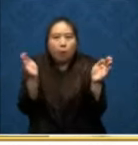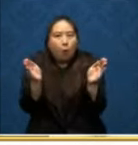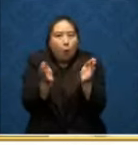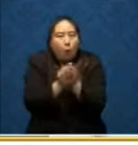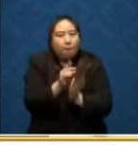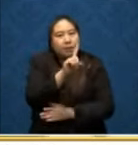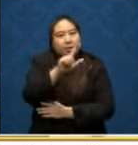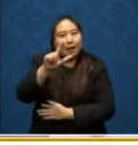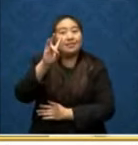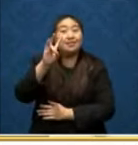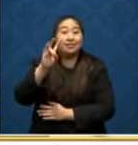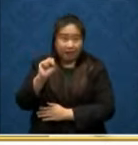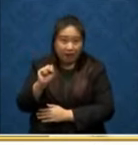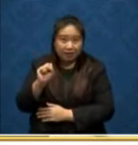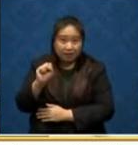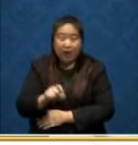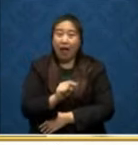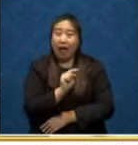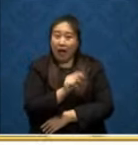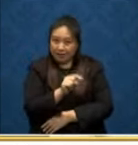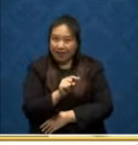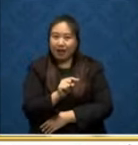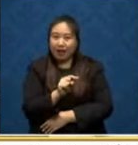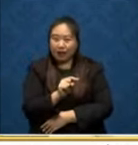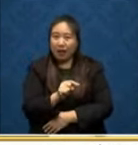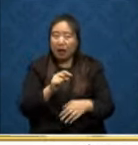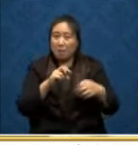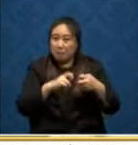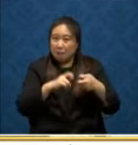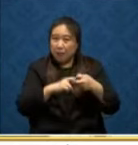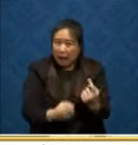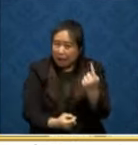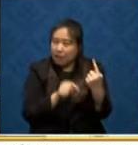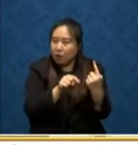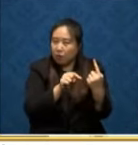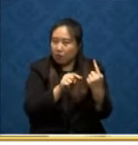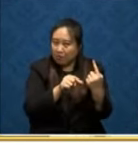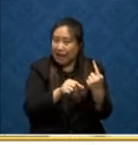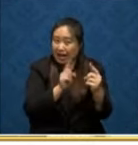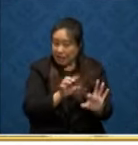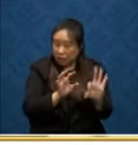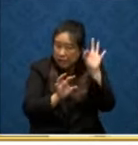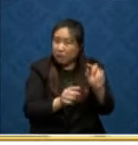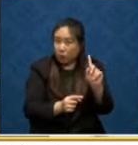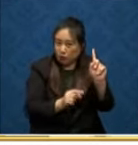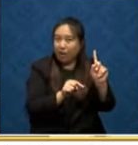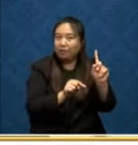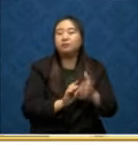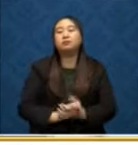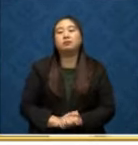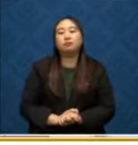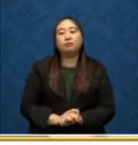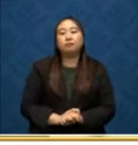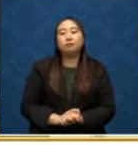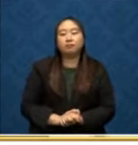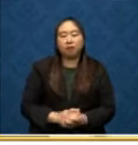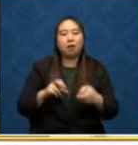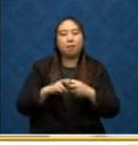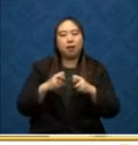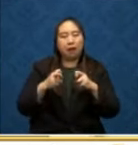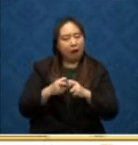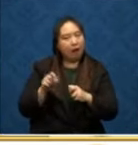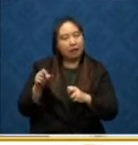นี่เป็นแค่ตัวอย่างเดียวของสิ่งที่เกิดขึ้นเมื่อเร็วๆนี้ครับปัญหาแก๊ง Call Centerได้กลายเป็น